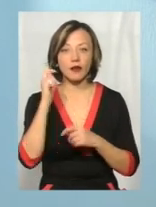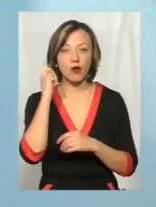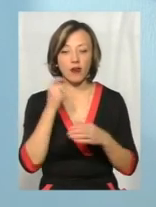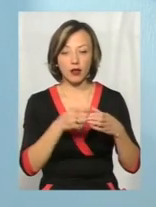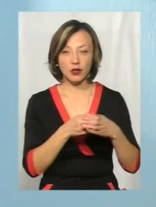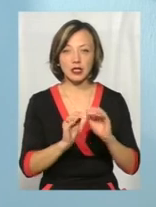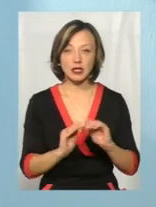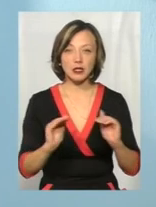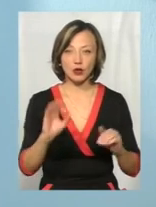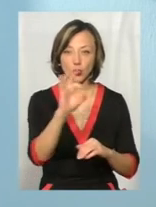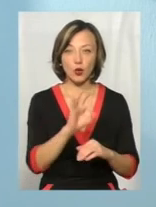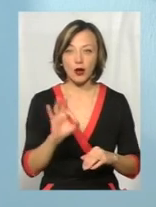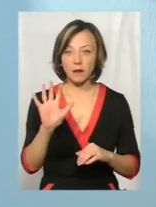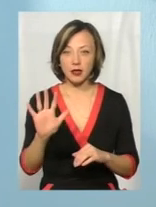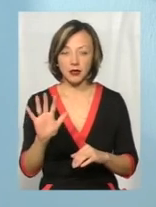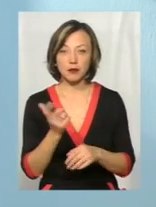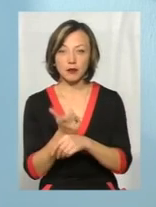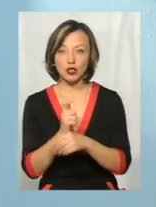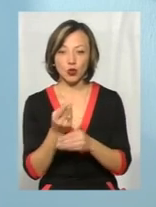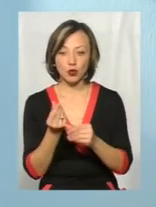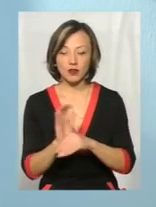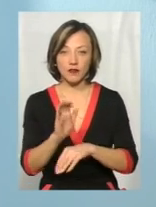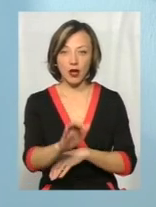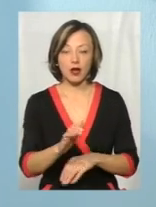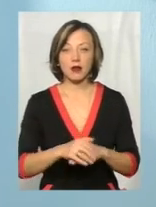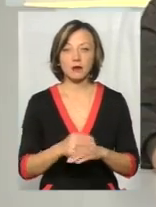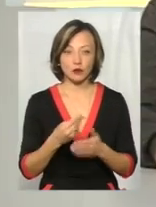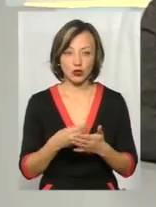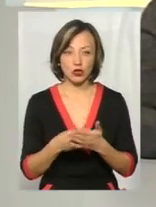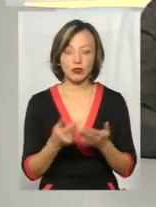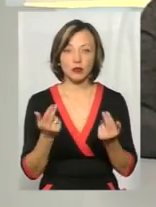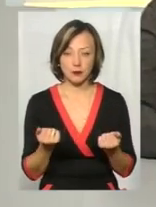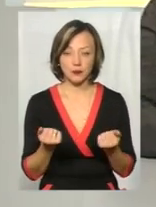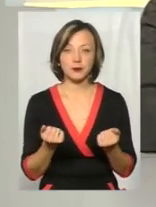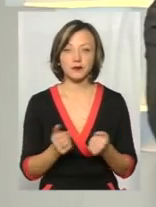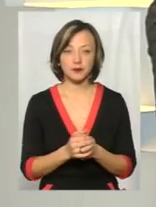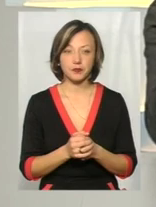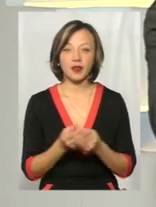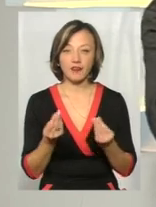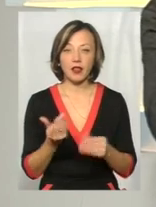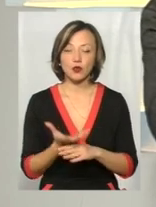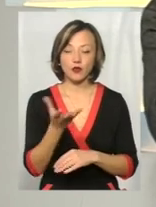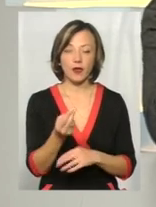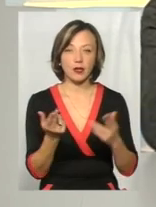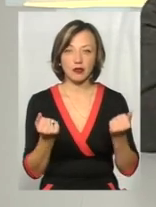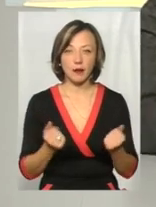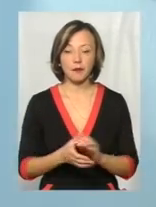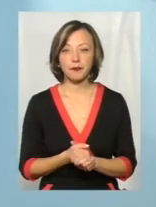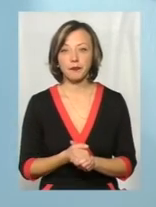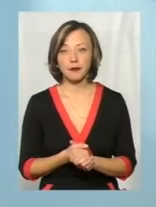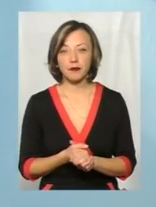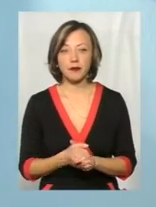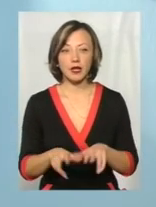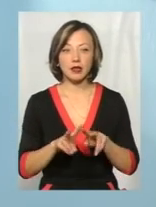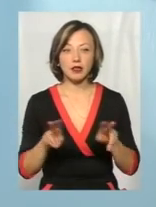наприклад, дітки від 0 до 5, на них буде йти більше коштів. Так само, з бюджету і... маєте на увазі, так? Ну, фінансування так, якраз. Так, фінансування. Так само,